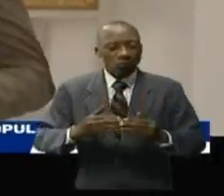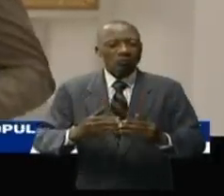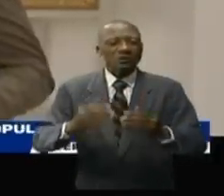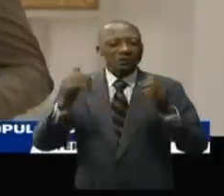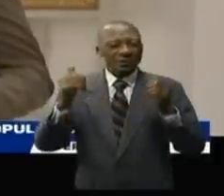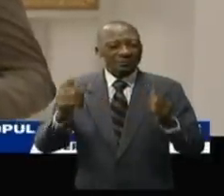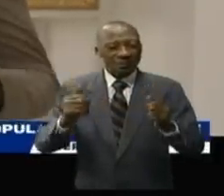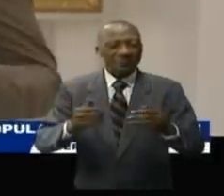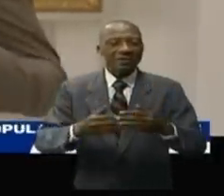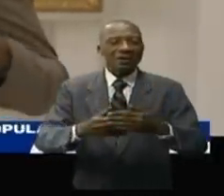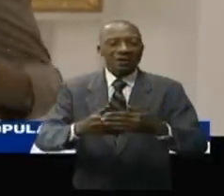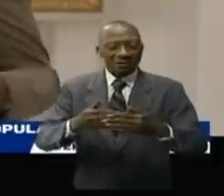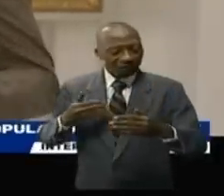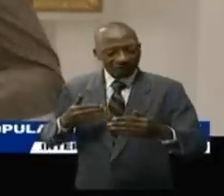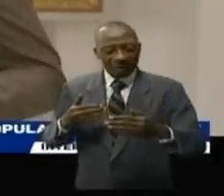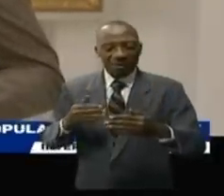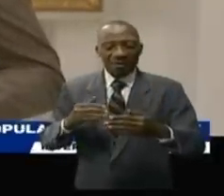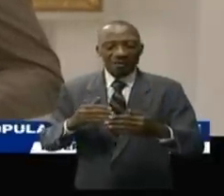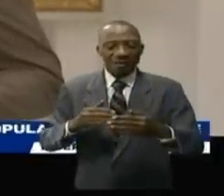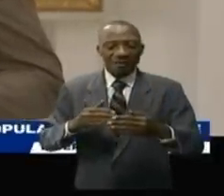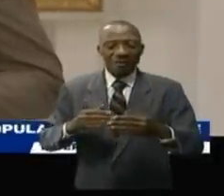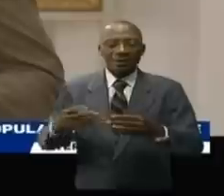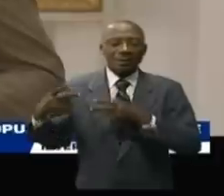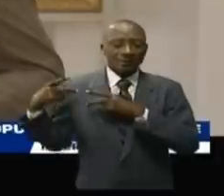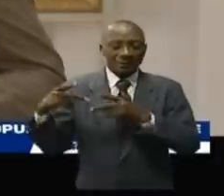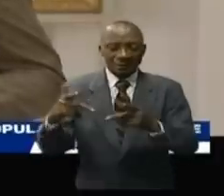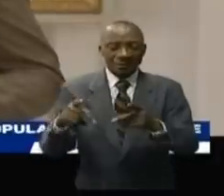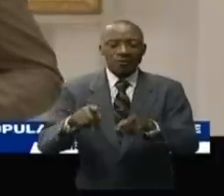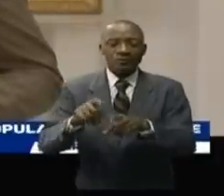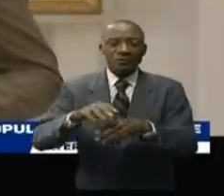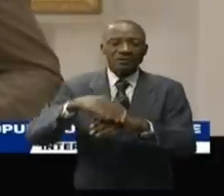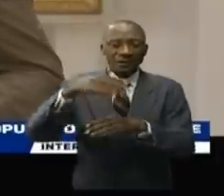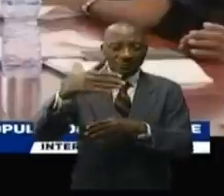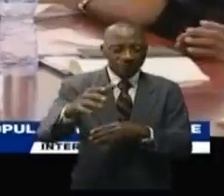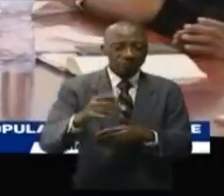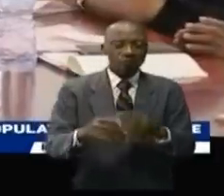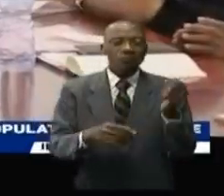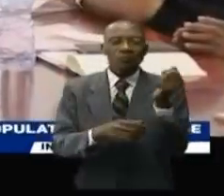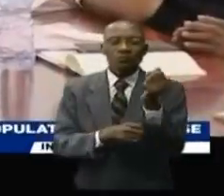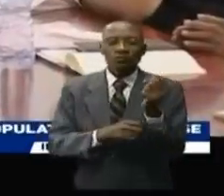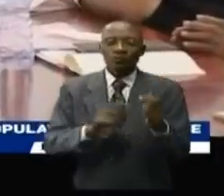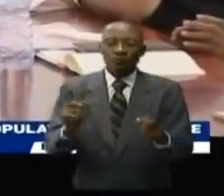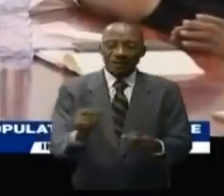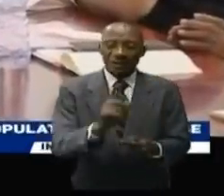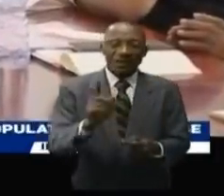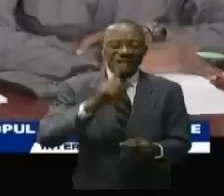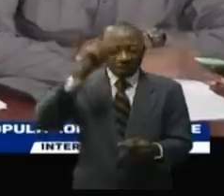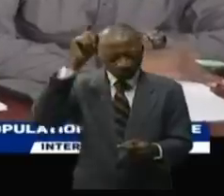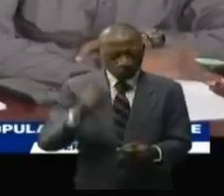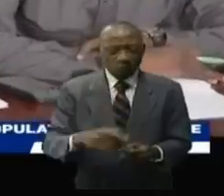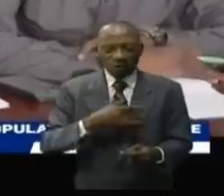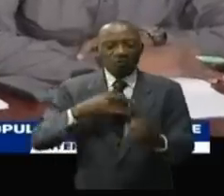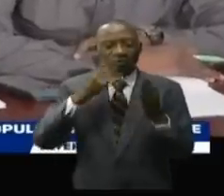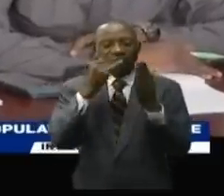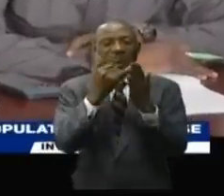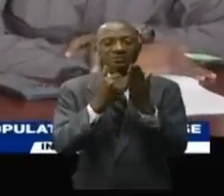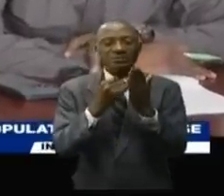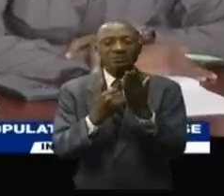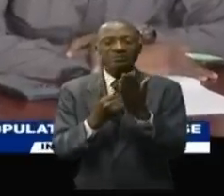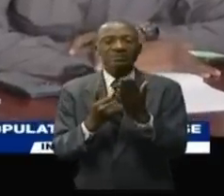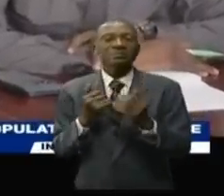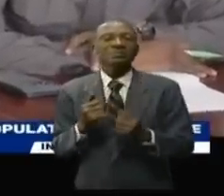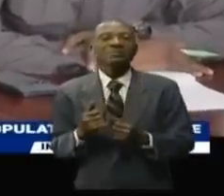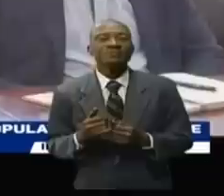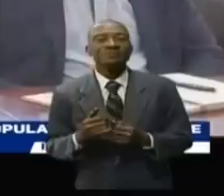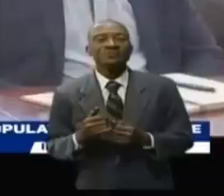et après l'opération, que chacun se prépare à se faire identifier. Avoir un document attestant son appartenance à la